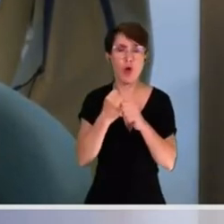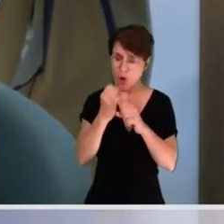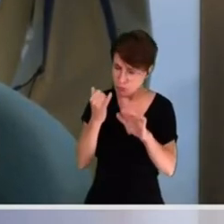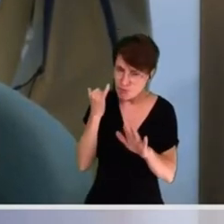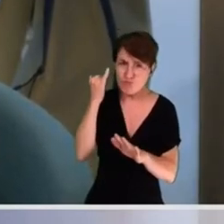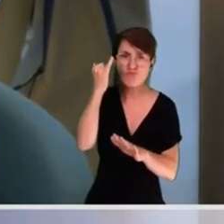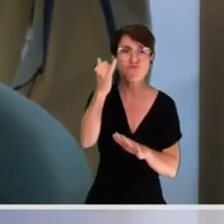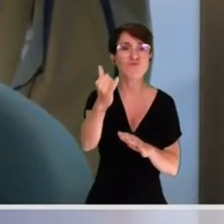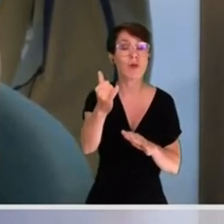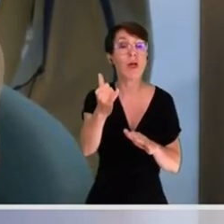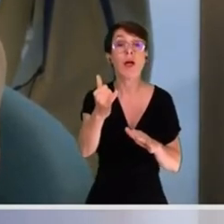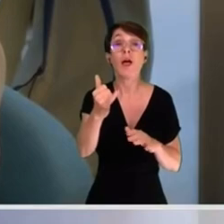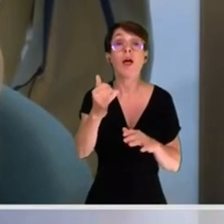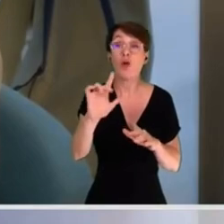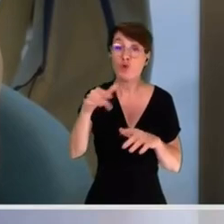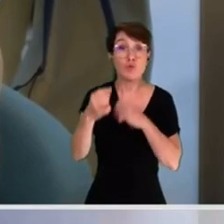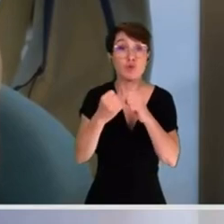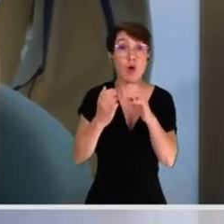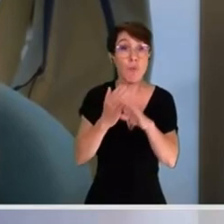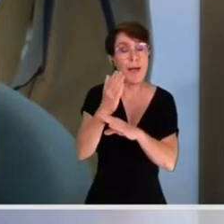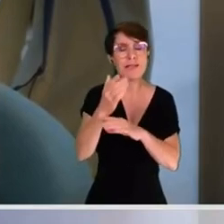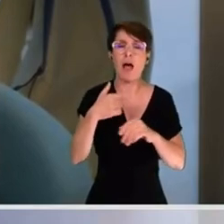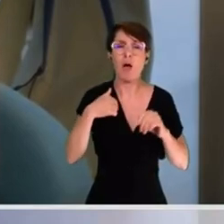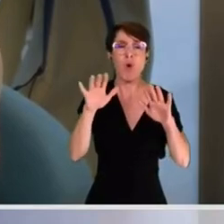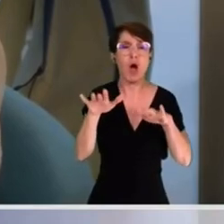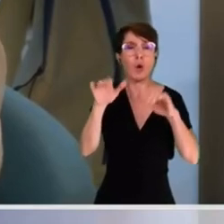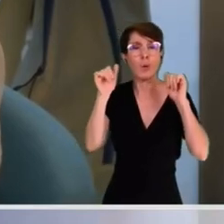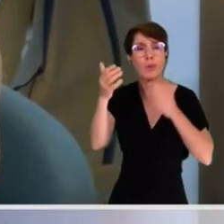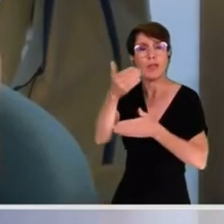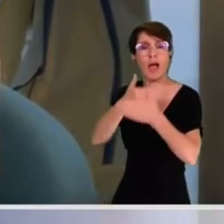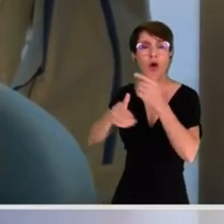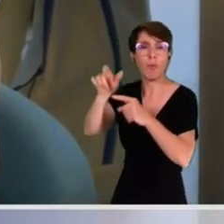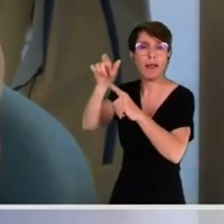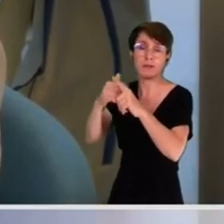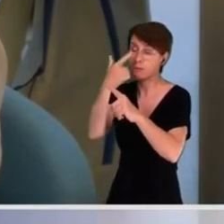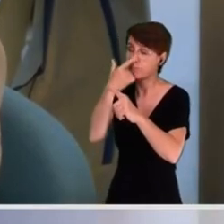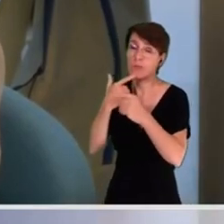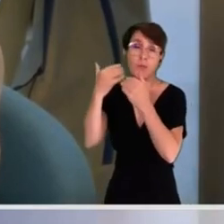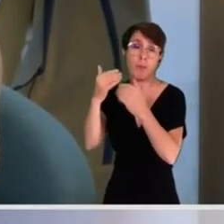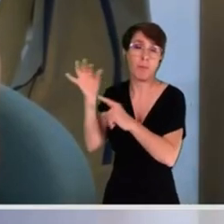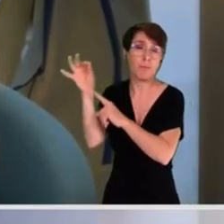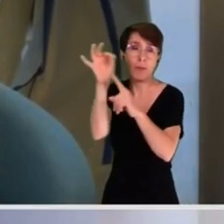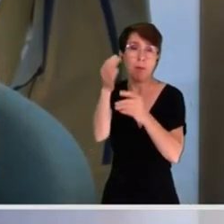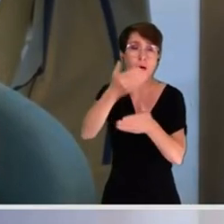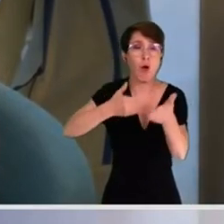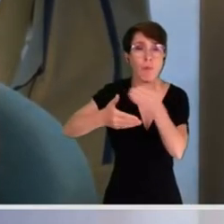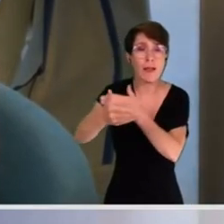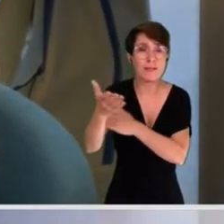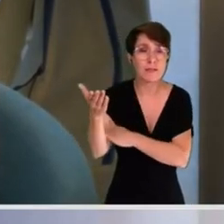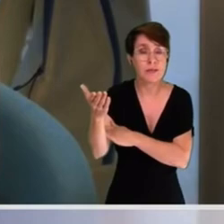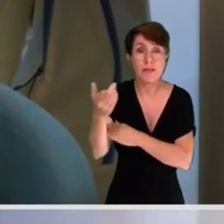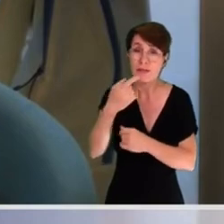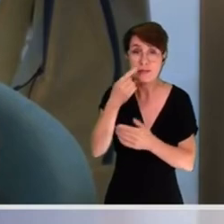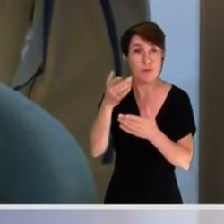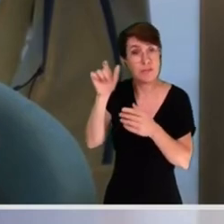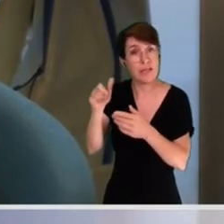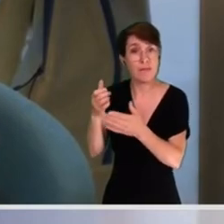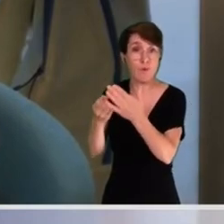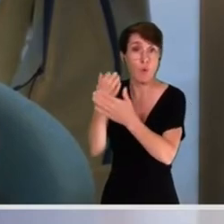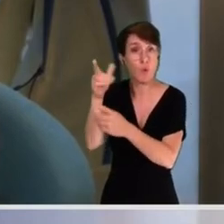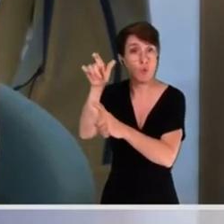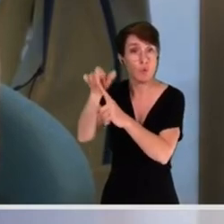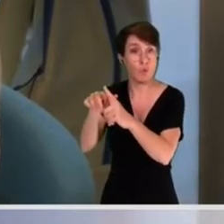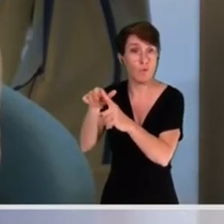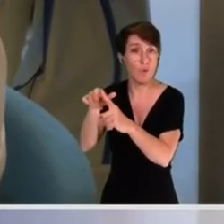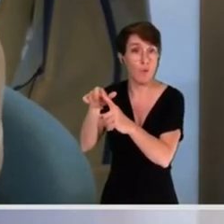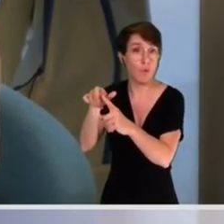et qu'il n'est plus là, et qu'on met un nouveau visage pour continuer la même politique. Donc il va falloir que ce visage-là s'explique, si j'ai bien compris, et